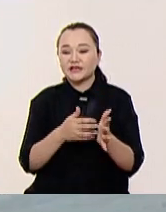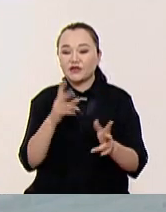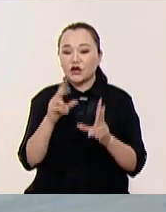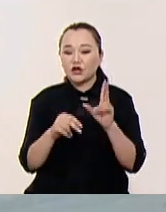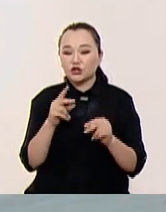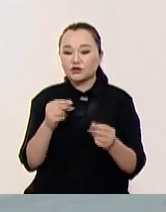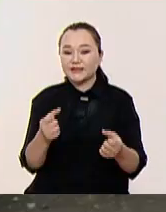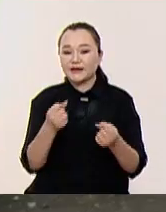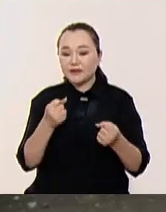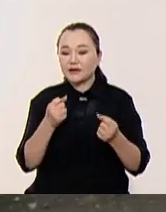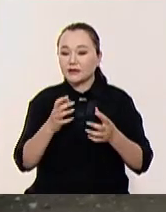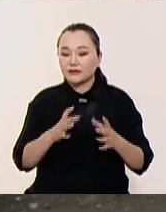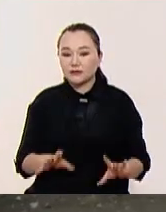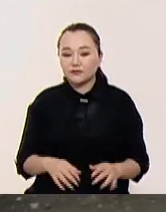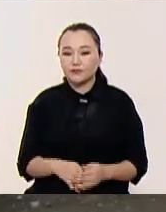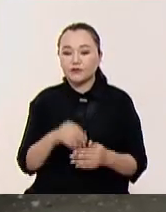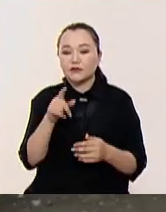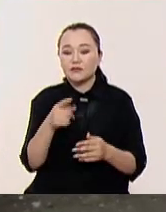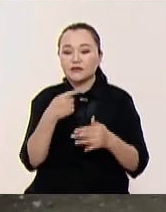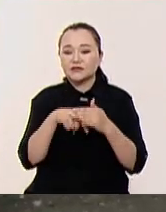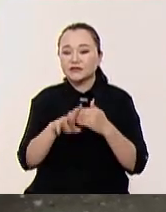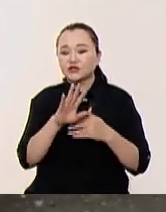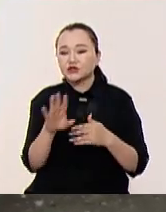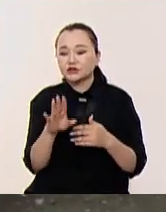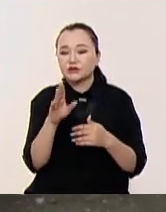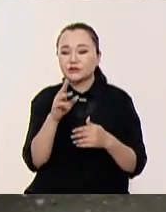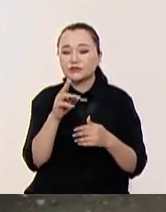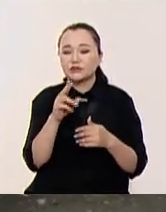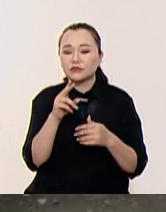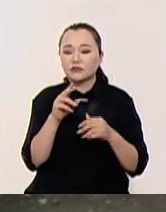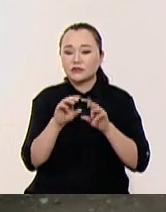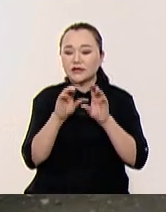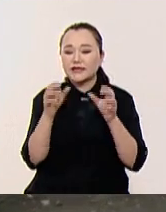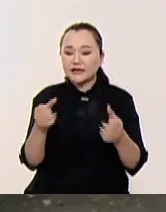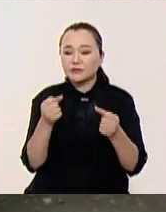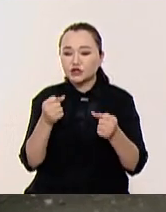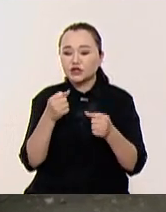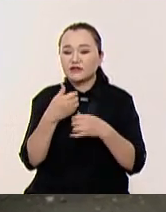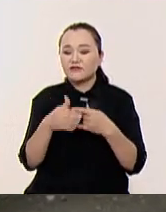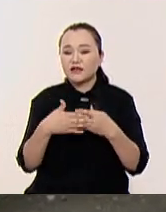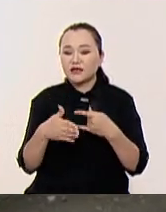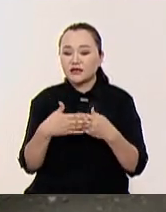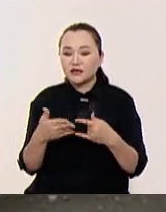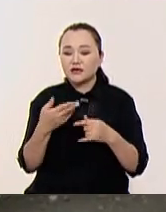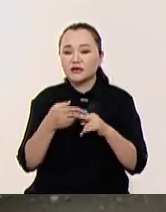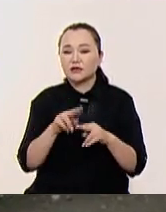надежно закреплена. Там незначительные крепежи в виде костыликов, там, которые